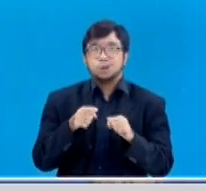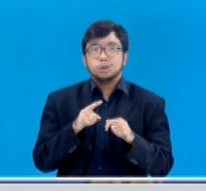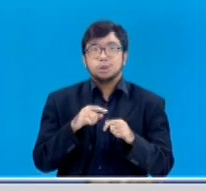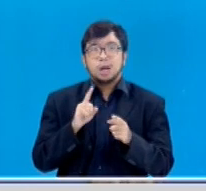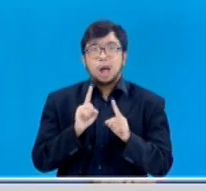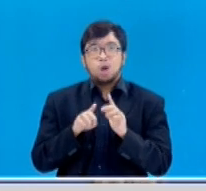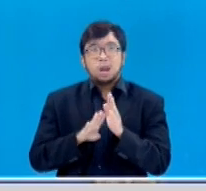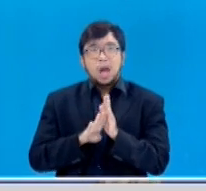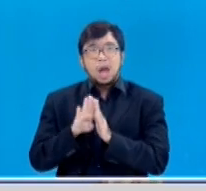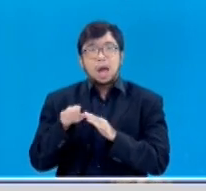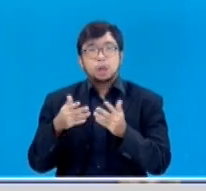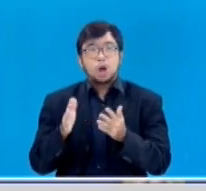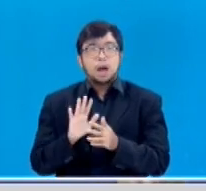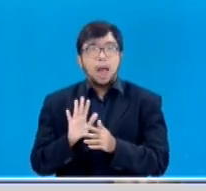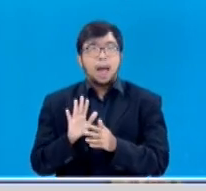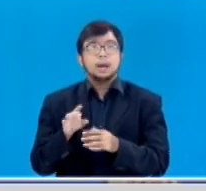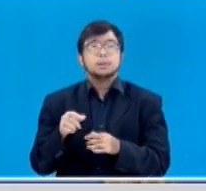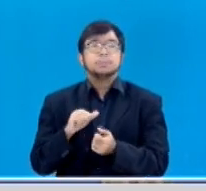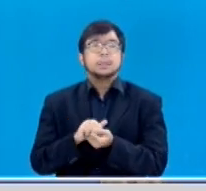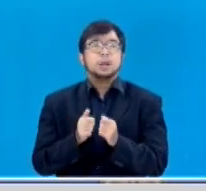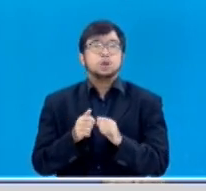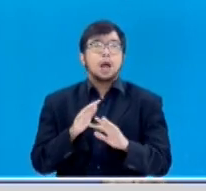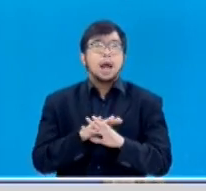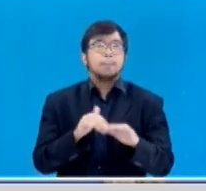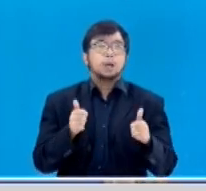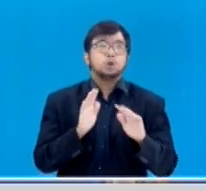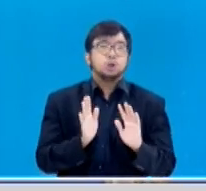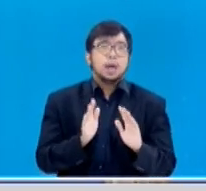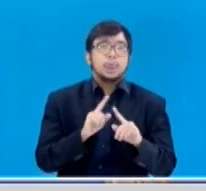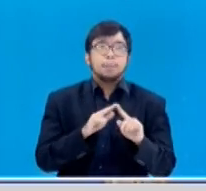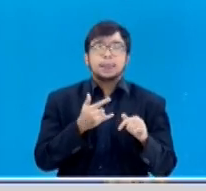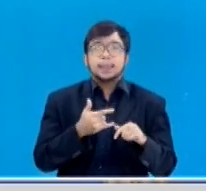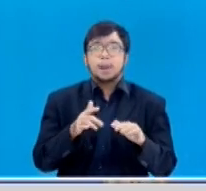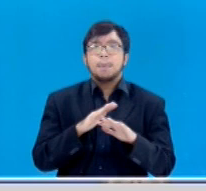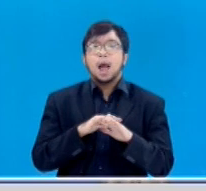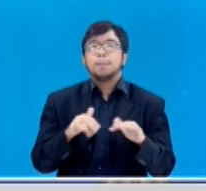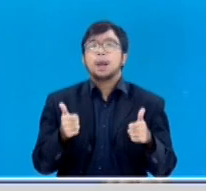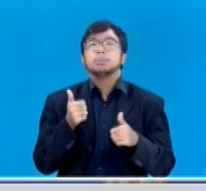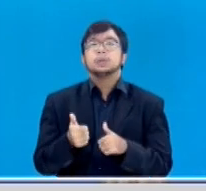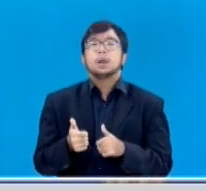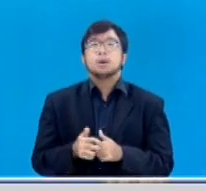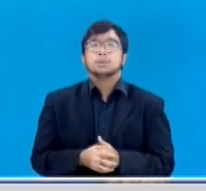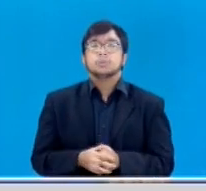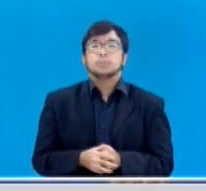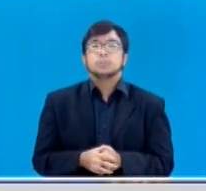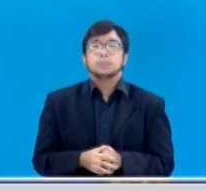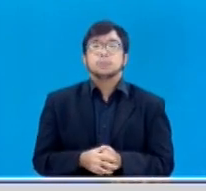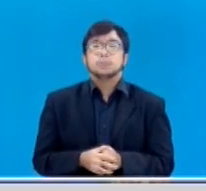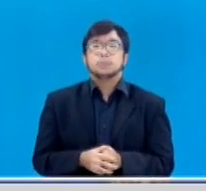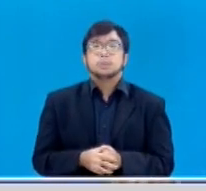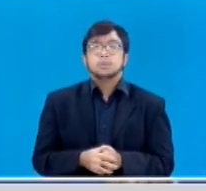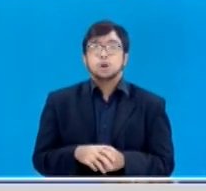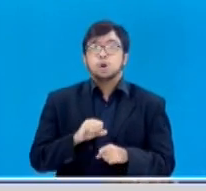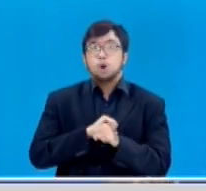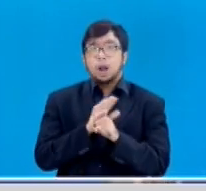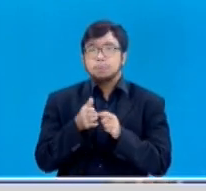sudah terkendali untuk tetap konsisten. Sebagai instrumen pengendalian COVID-19, Presiden